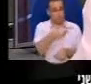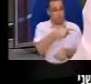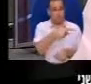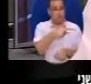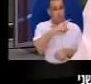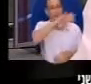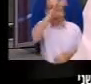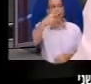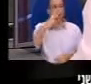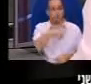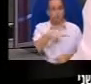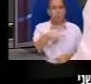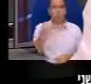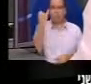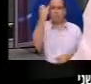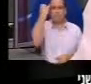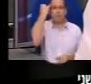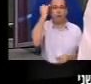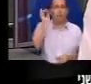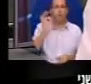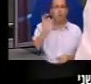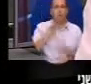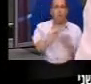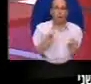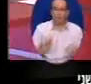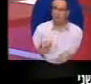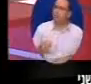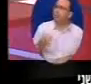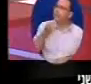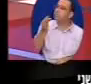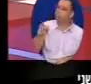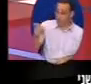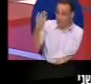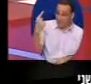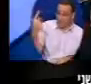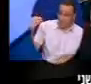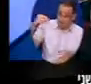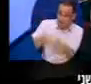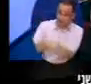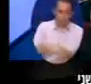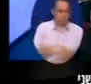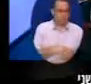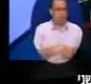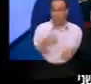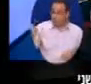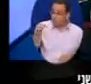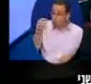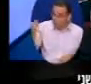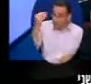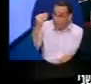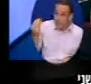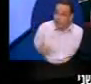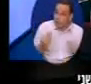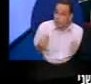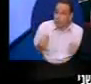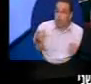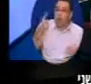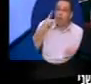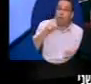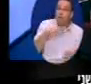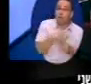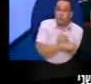בהר הצופים למזכירות ההוראה למשל. תגיד, אתה נכחת במפגשים האלה? בהחלט. למדת דברים שאתה לא יודע על הסטודנטים